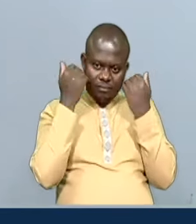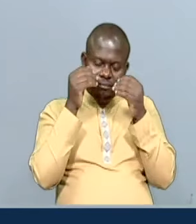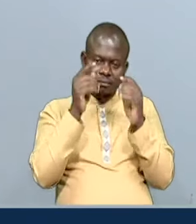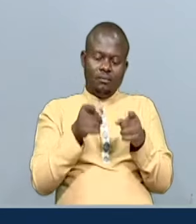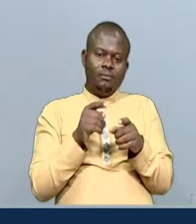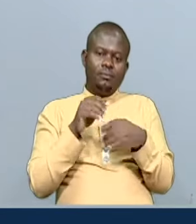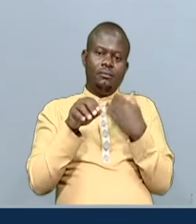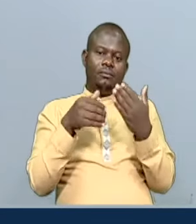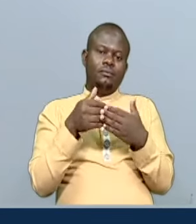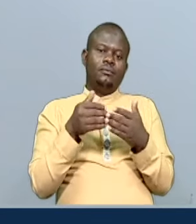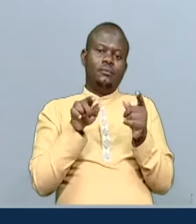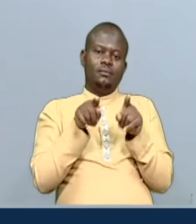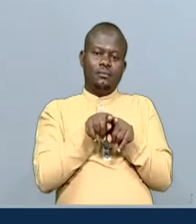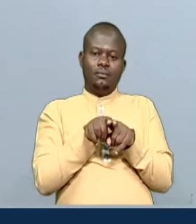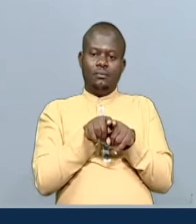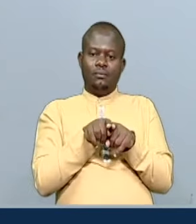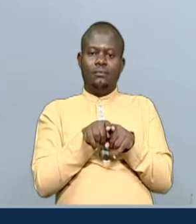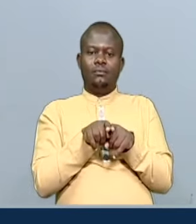kusanaho